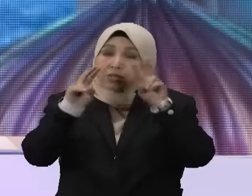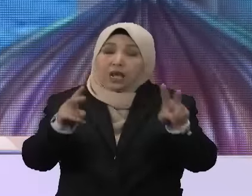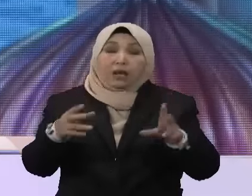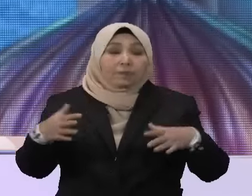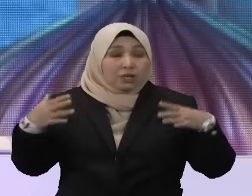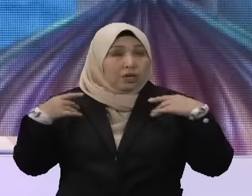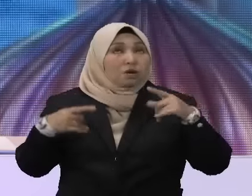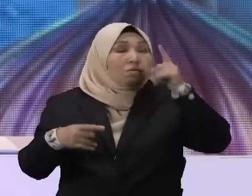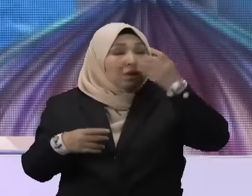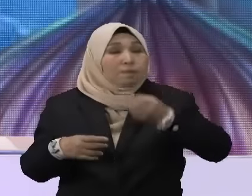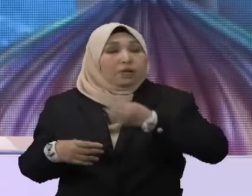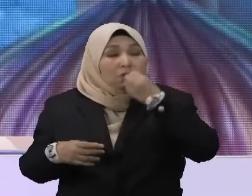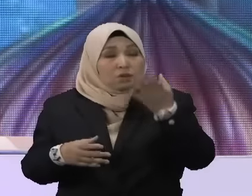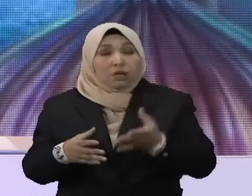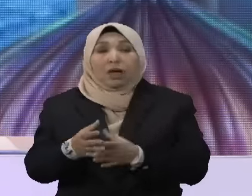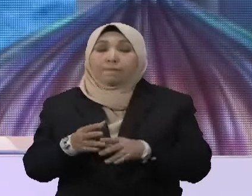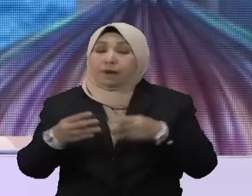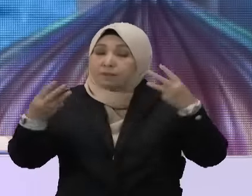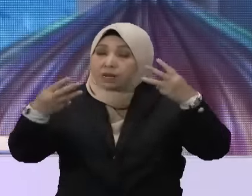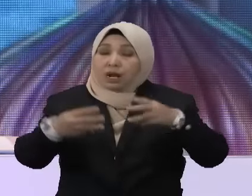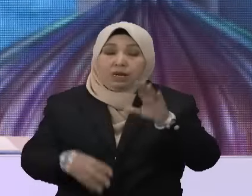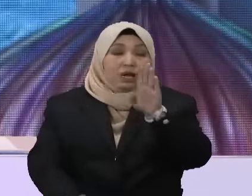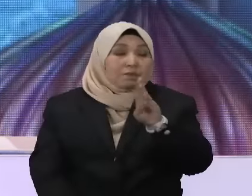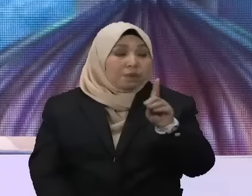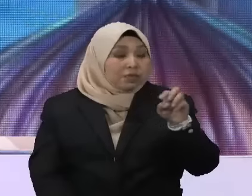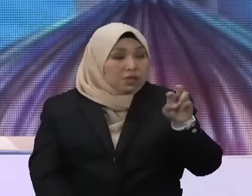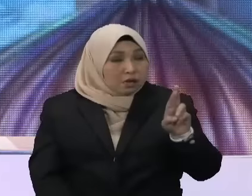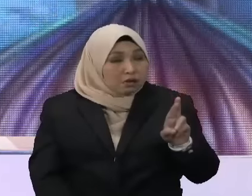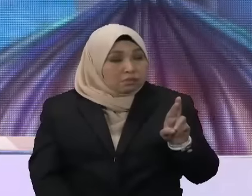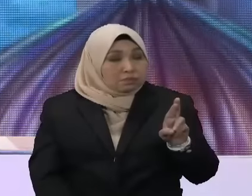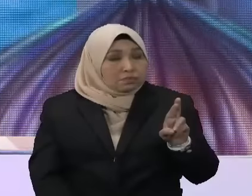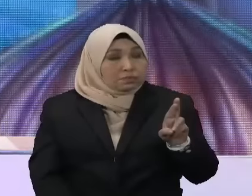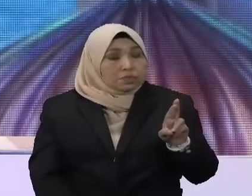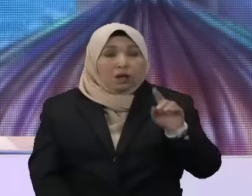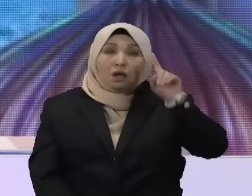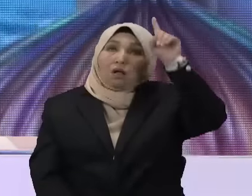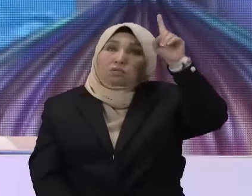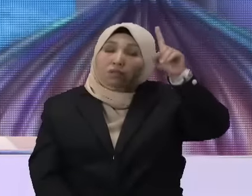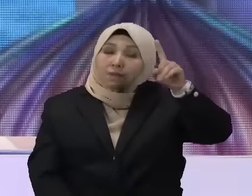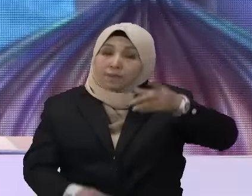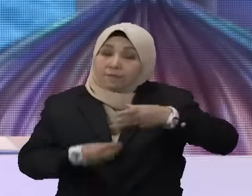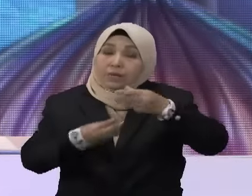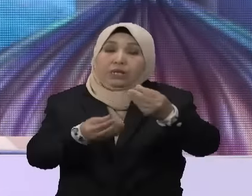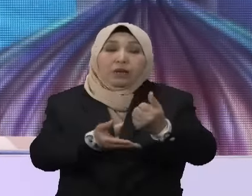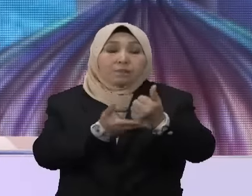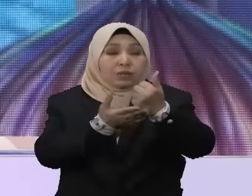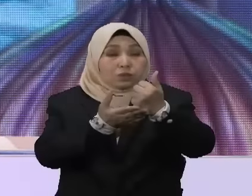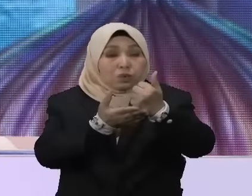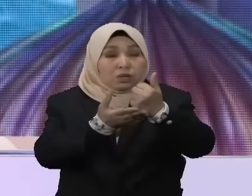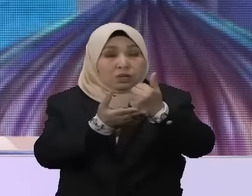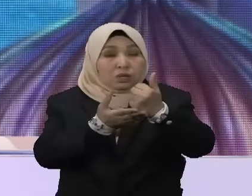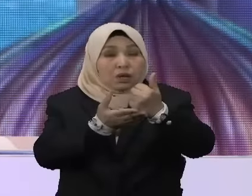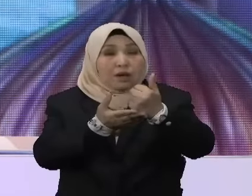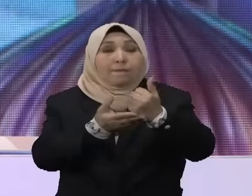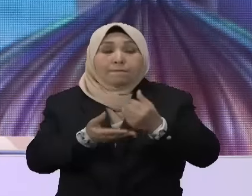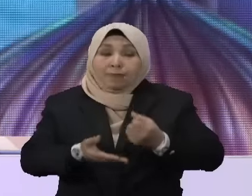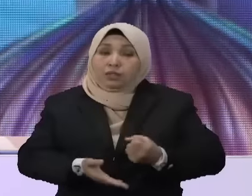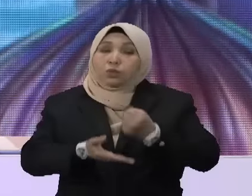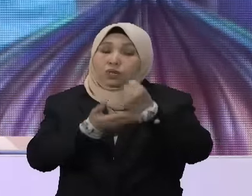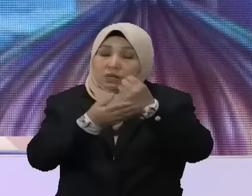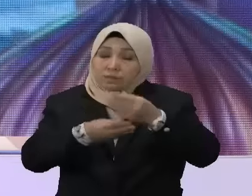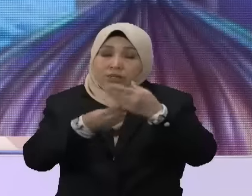kata dalam peperangan Badar, ayat ini merujuk pada peperangan Badar, Allah SWT memberikan bantuan. Dan bantuan yang diberikan